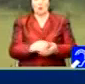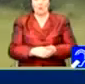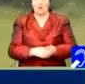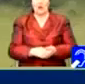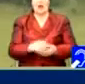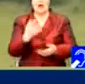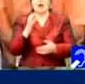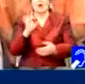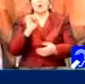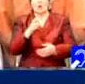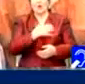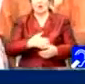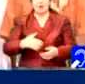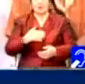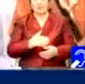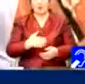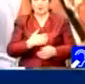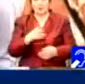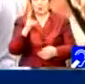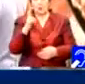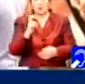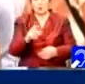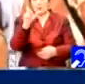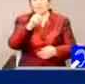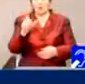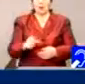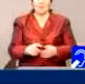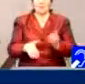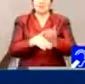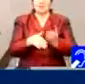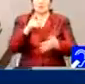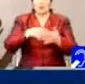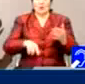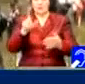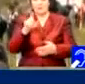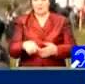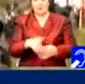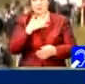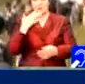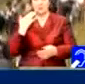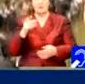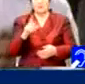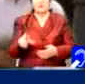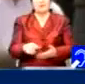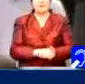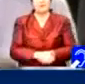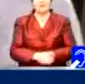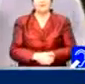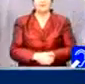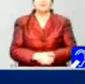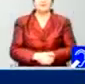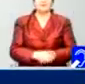rol important îl au voluntarii. Până acum 200 de oameni s-au oferit să ajute pelerinii, printre ei și mulți străini. Colegii noștri din